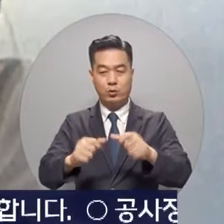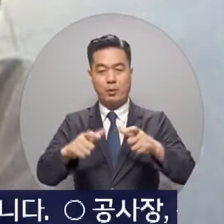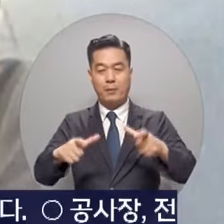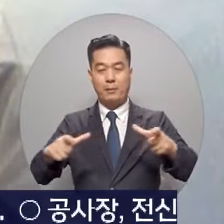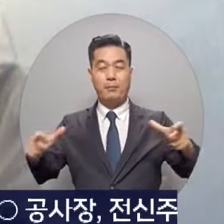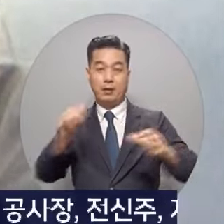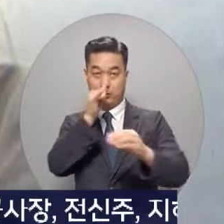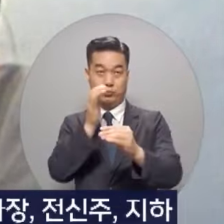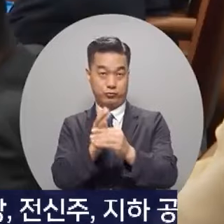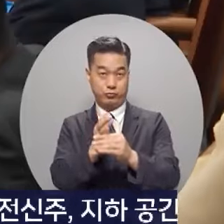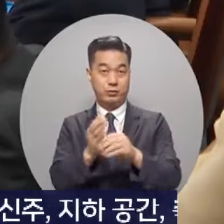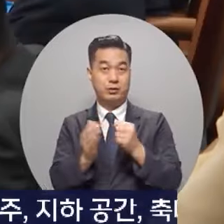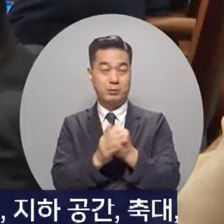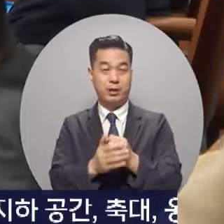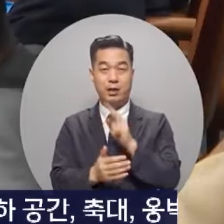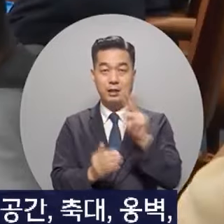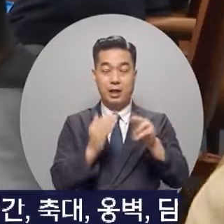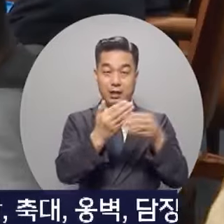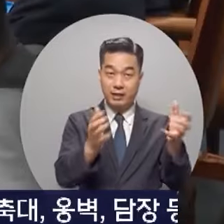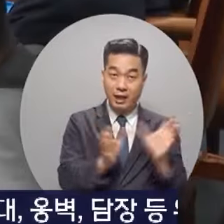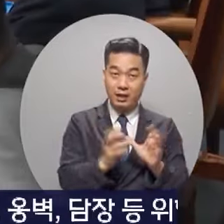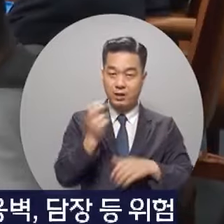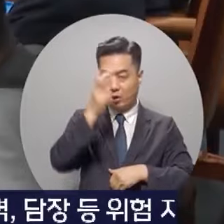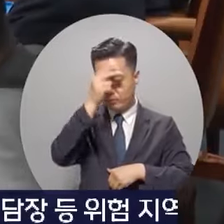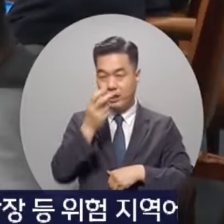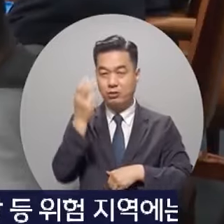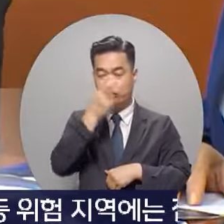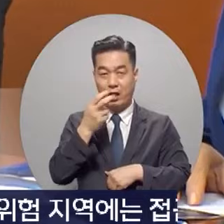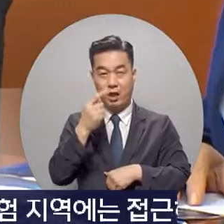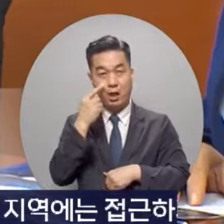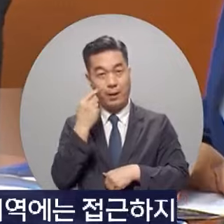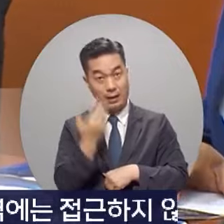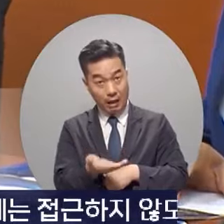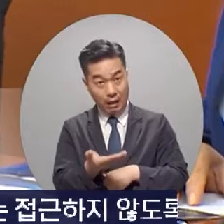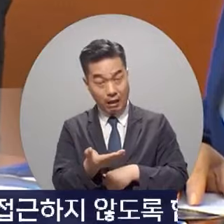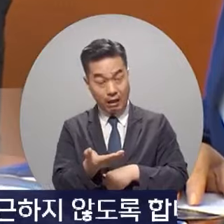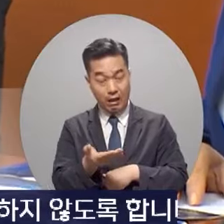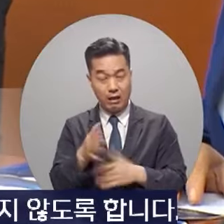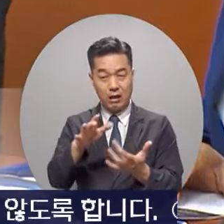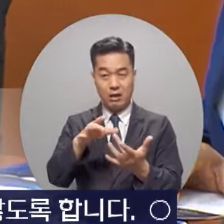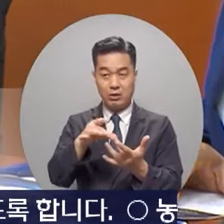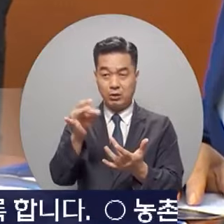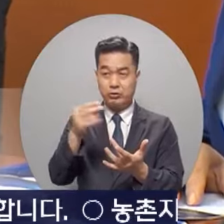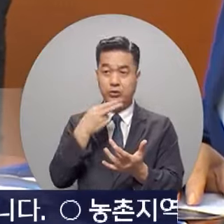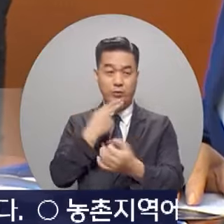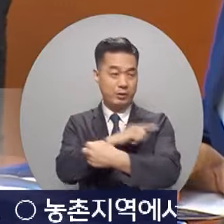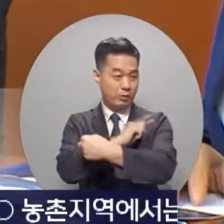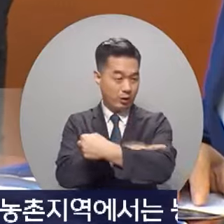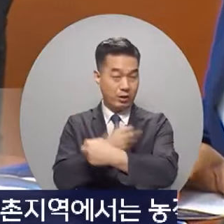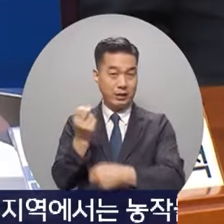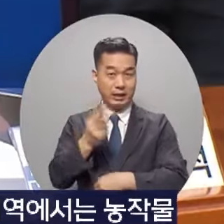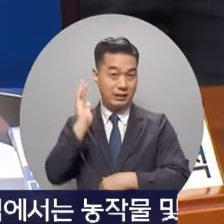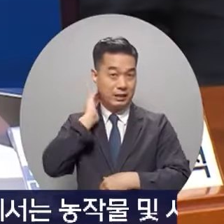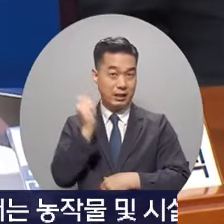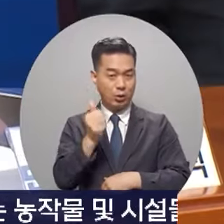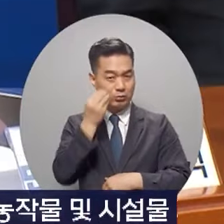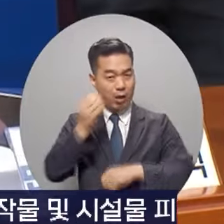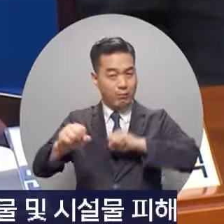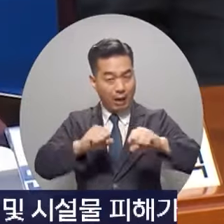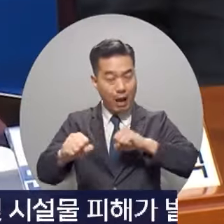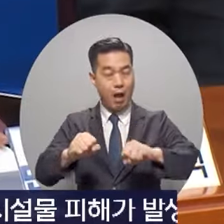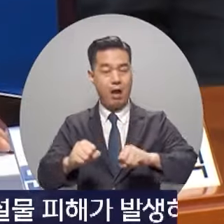겁니다 야권에선 검찰수사로면 선출되지 않은 권력이 다시 대통 행세를 한다며